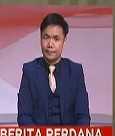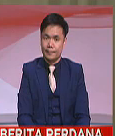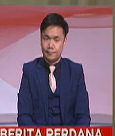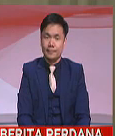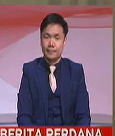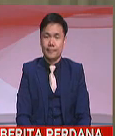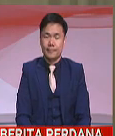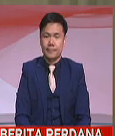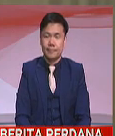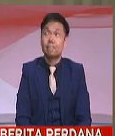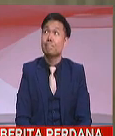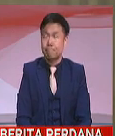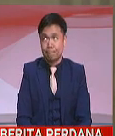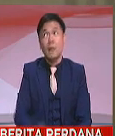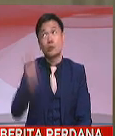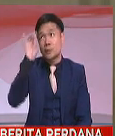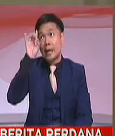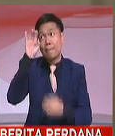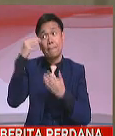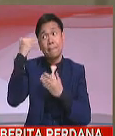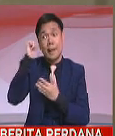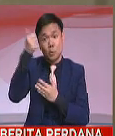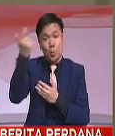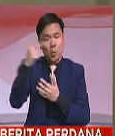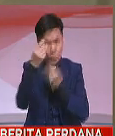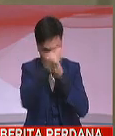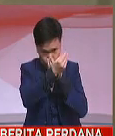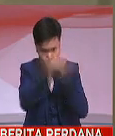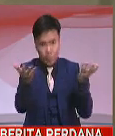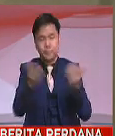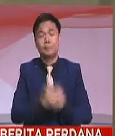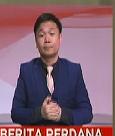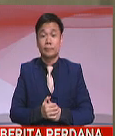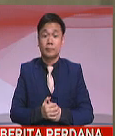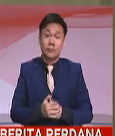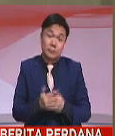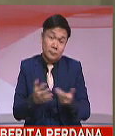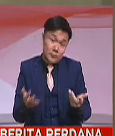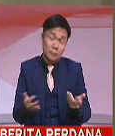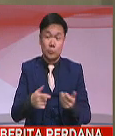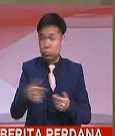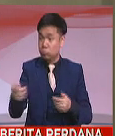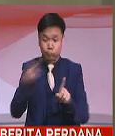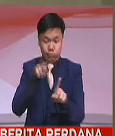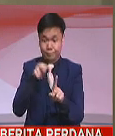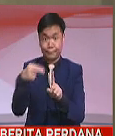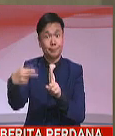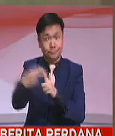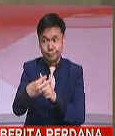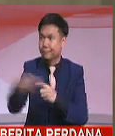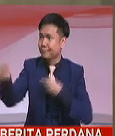Dan keputusan itu insyaAllah esok dapat tahulah cara lebih resmi macam mana hujahan-hujahan yang diberikan